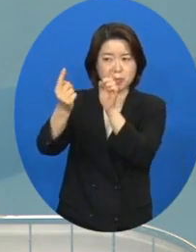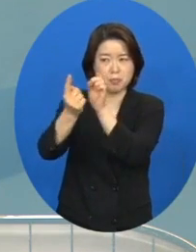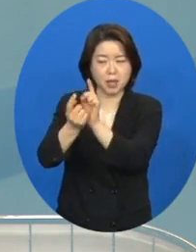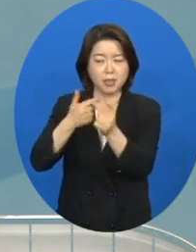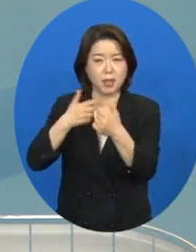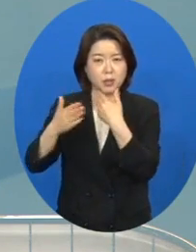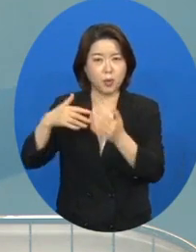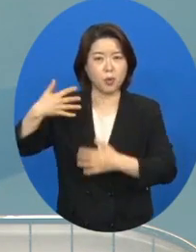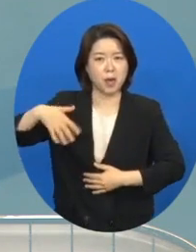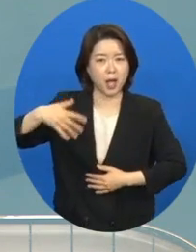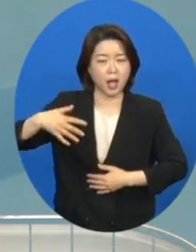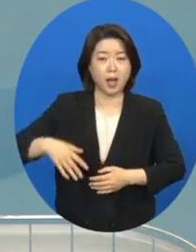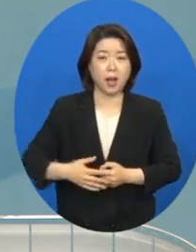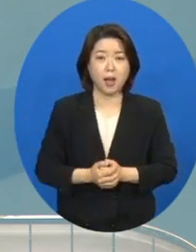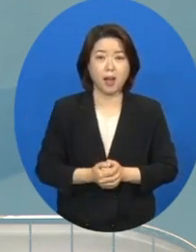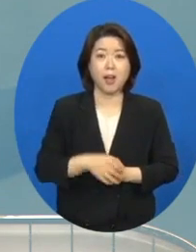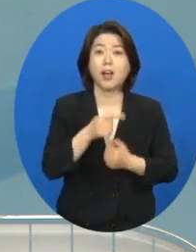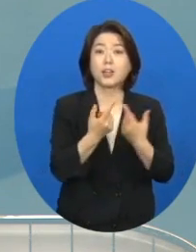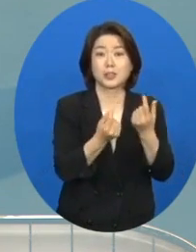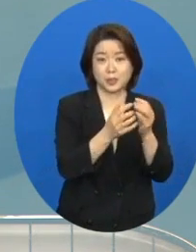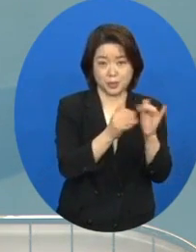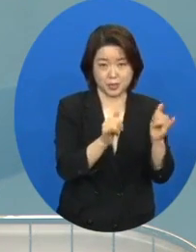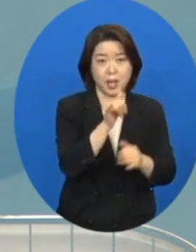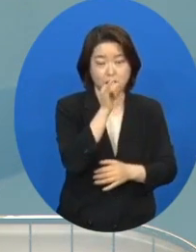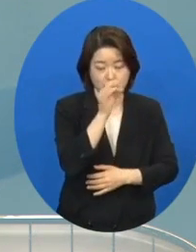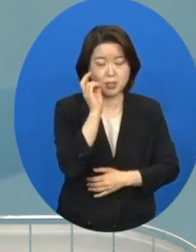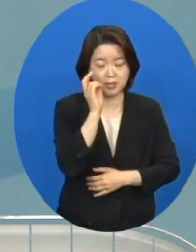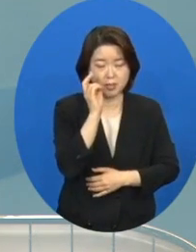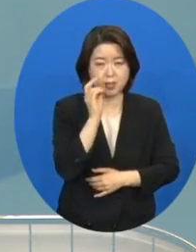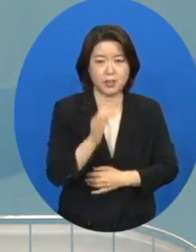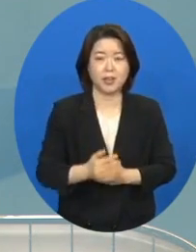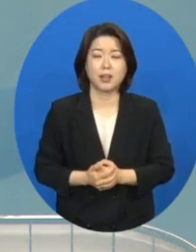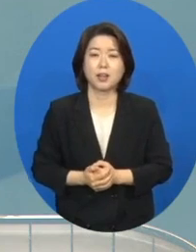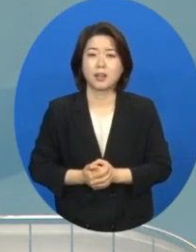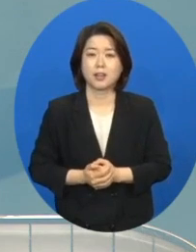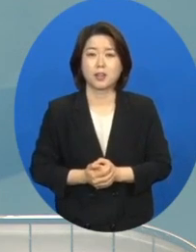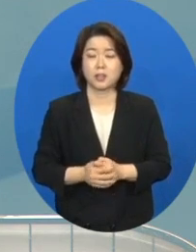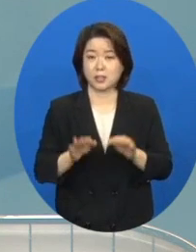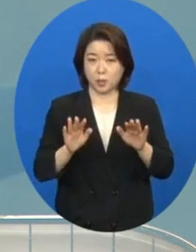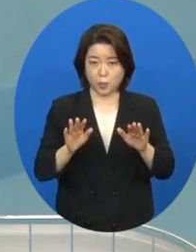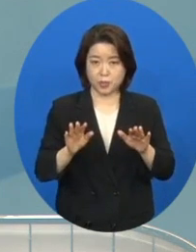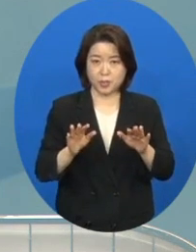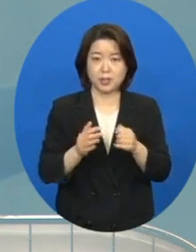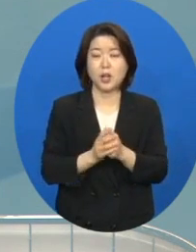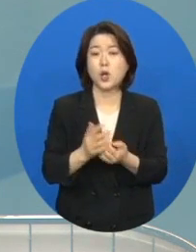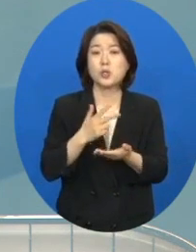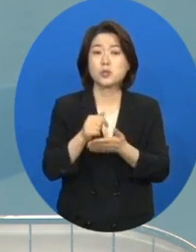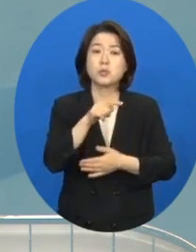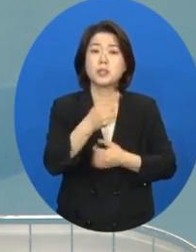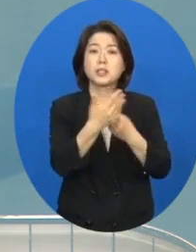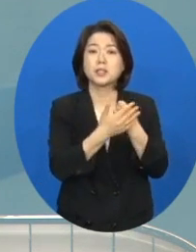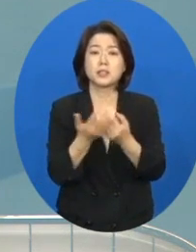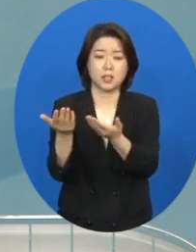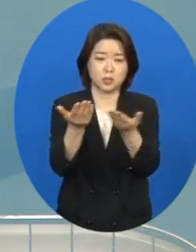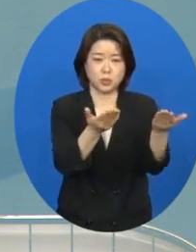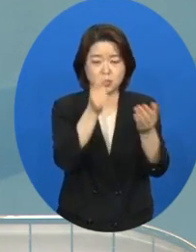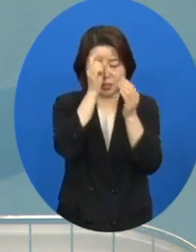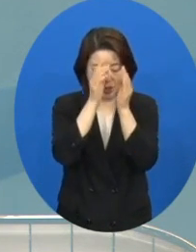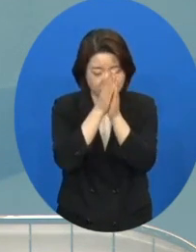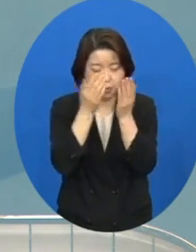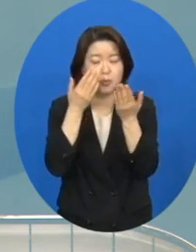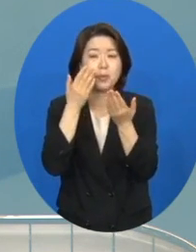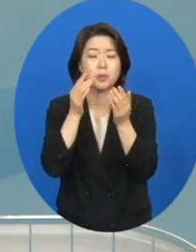경험이 없습니다. 그러신 분들이 있으시다면, 오늘 주님이 그 은혜를 주시기를